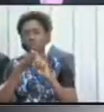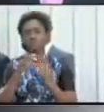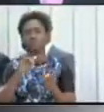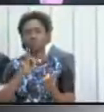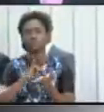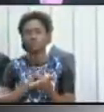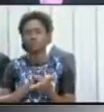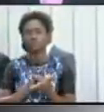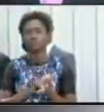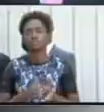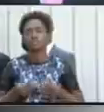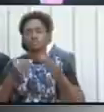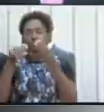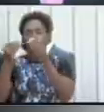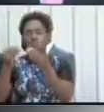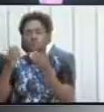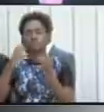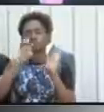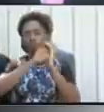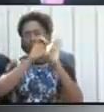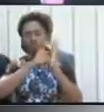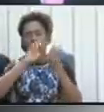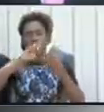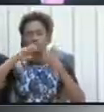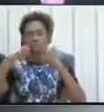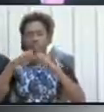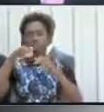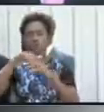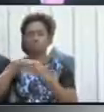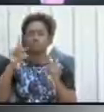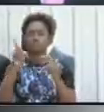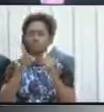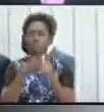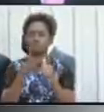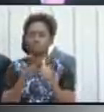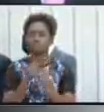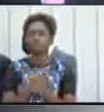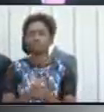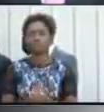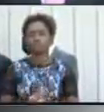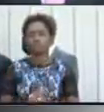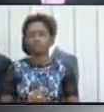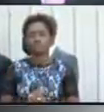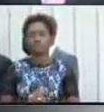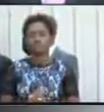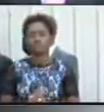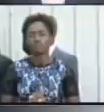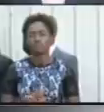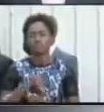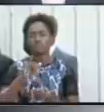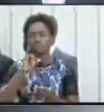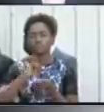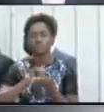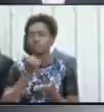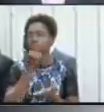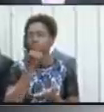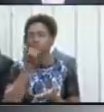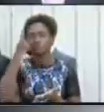Ça, c'est l'État qui a le problème en premier parce que il a une stabilité politique. Ce n'est pas bon pour le